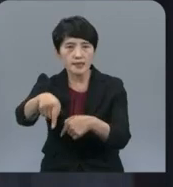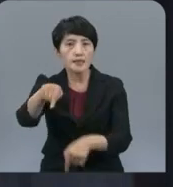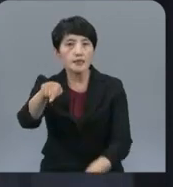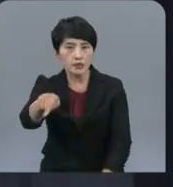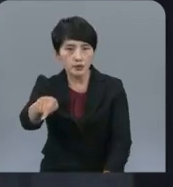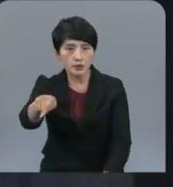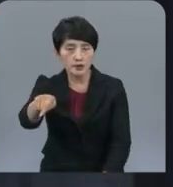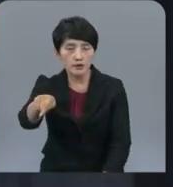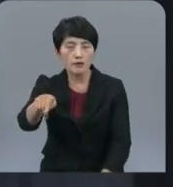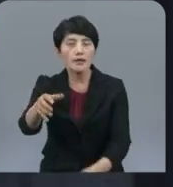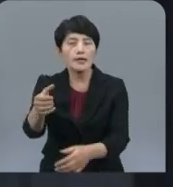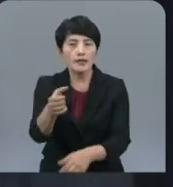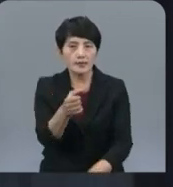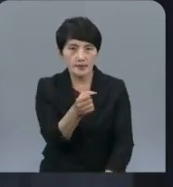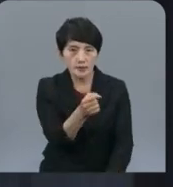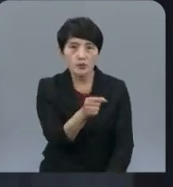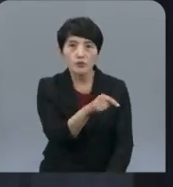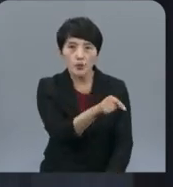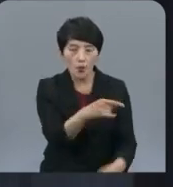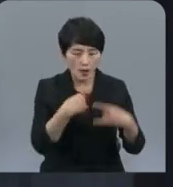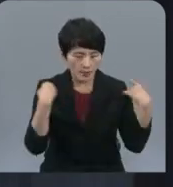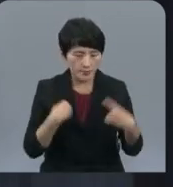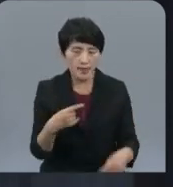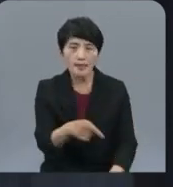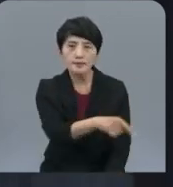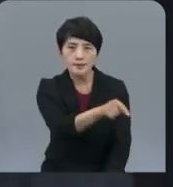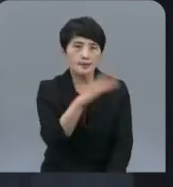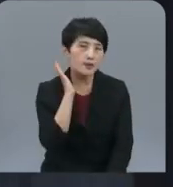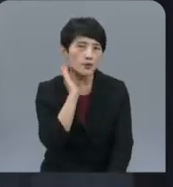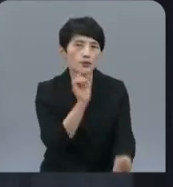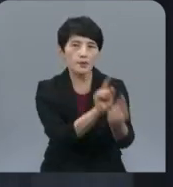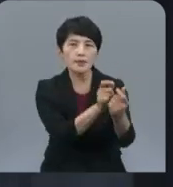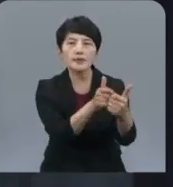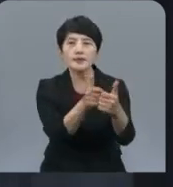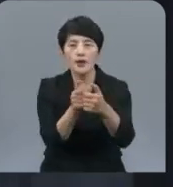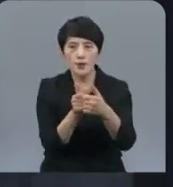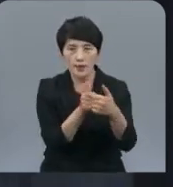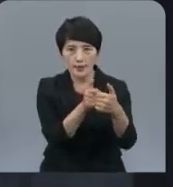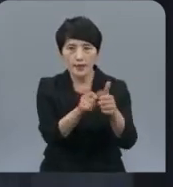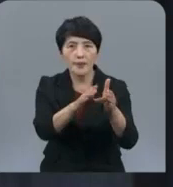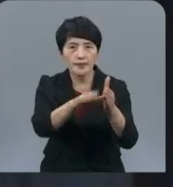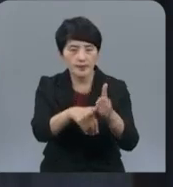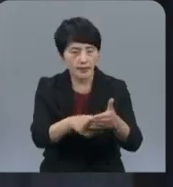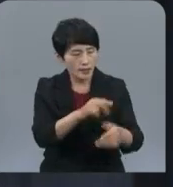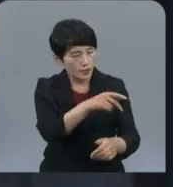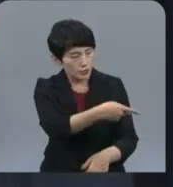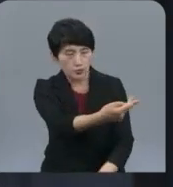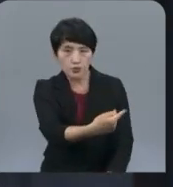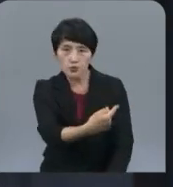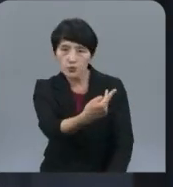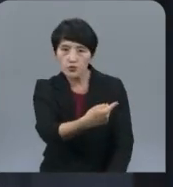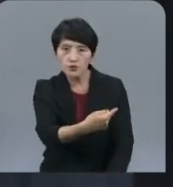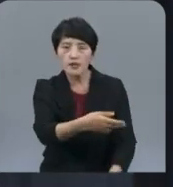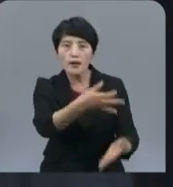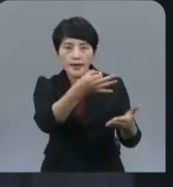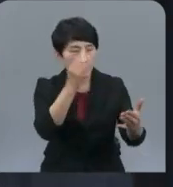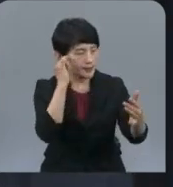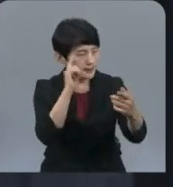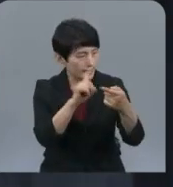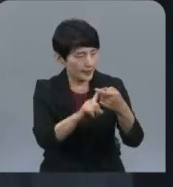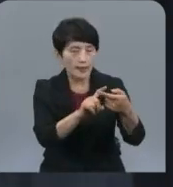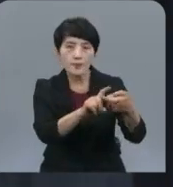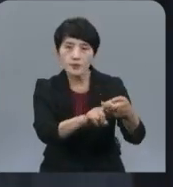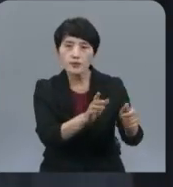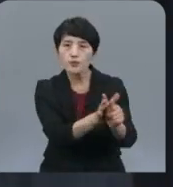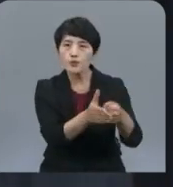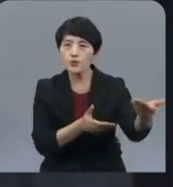homologue français Emmanuel Macron pour discuter des enjeux de la sécurité internationale notamment la stratégie indo-facifique avant de